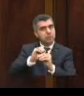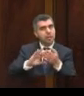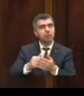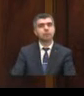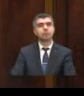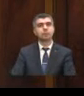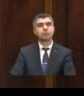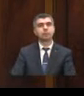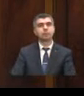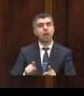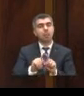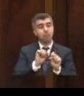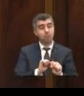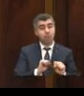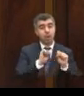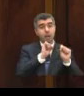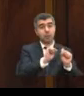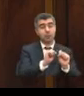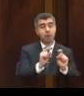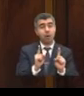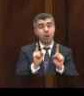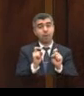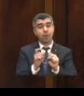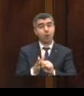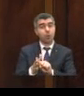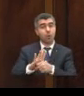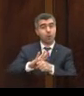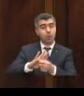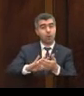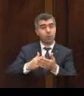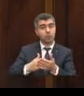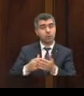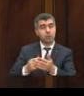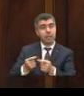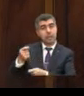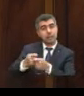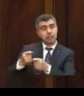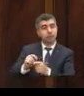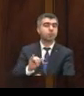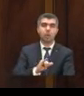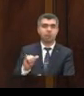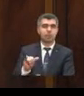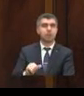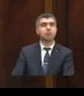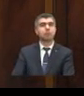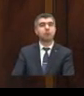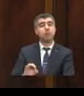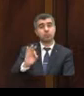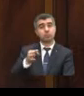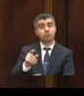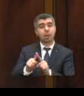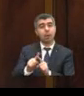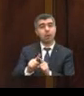ليس فقط في مواجهة آثار وتداعيات فيروس كوفيد-19 على اقتصادنا، بل وفي وضع الخطط